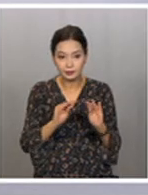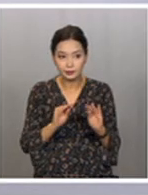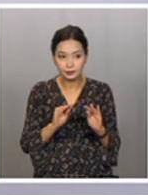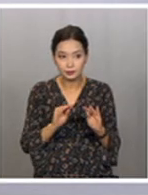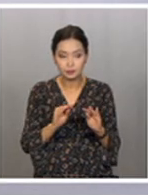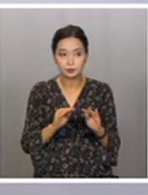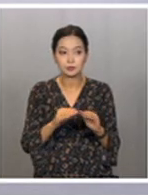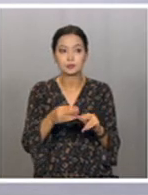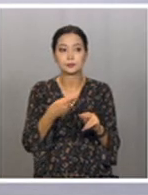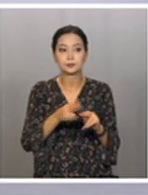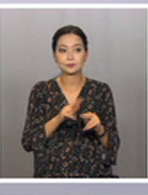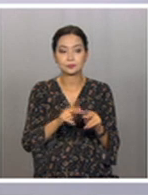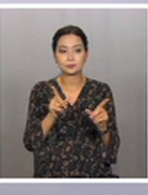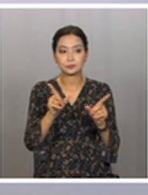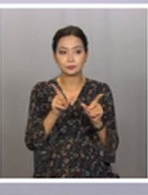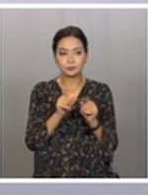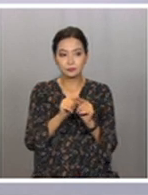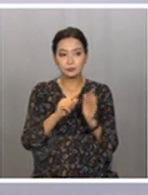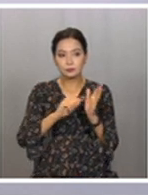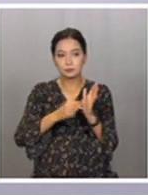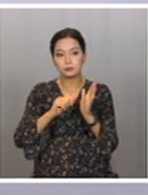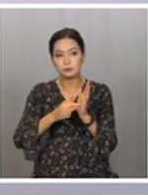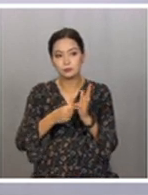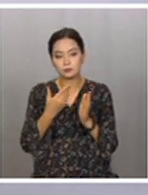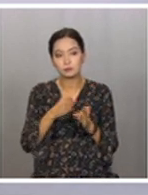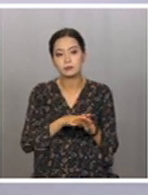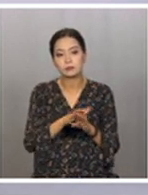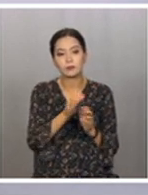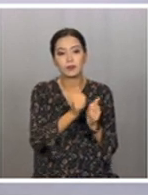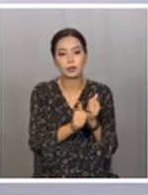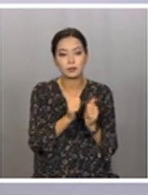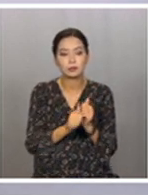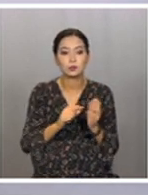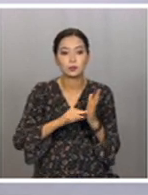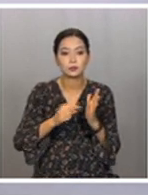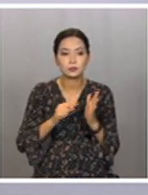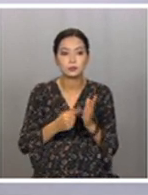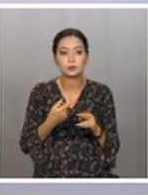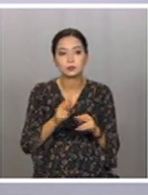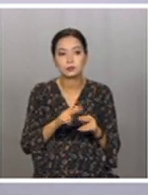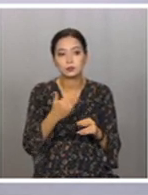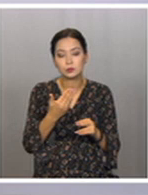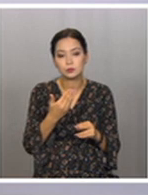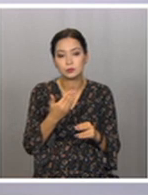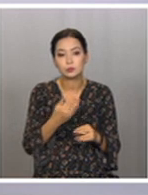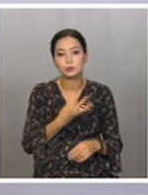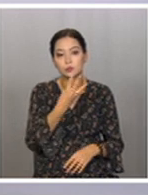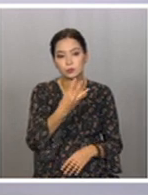X пен Y-тің әрғайсына көбейтеміз, Т-ны дәл солай әрғайсына көбейтеміз. Сонда біріншісінде